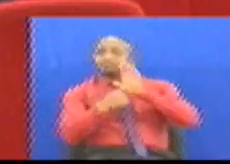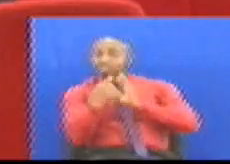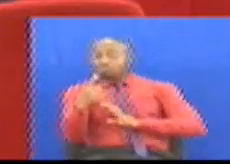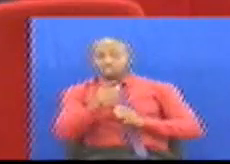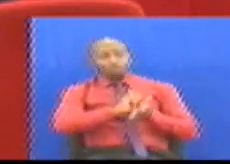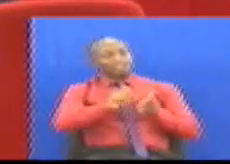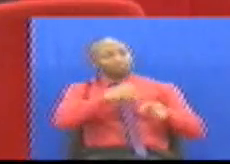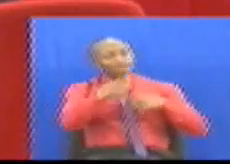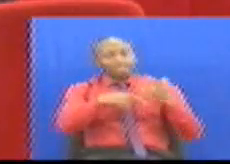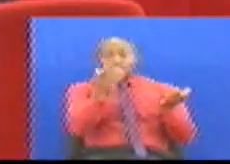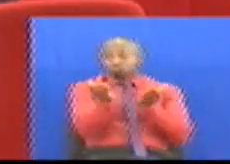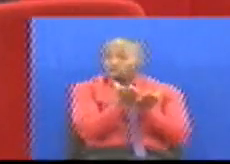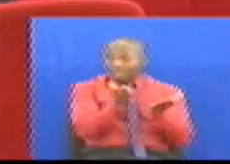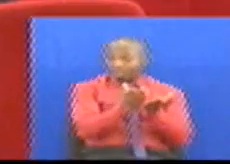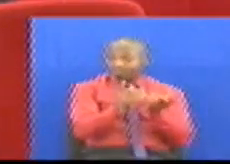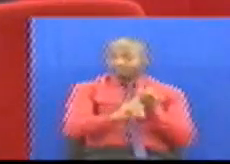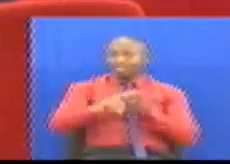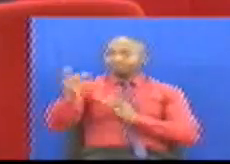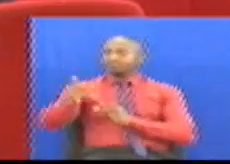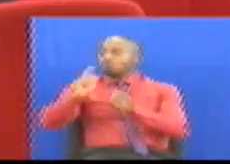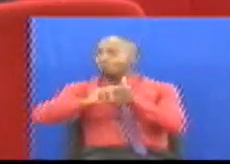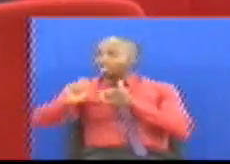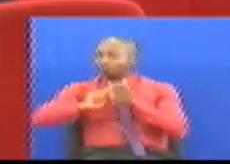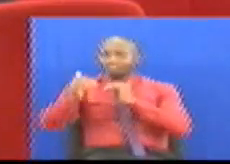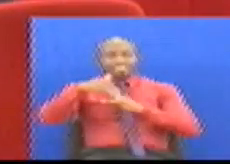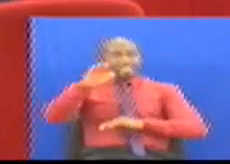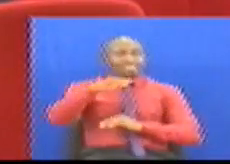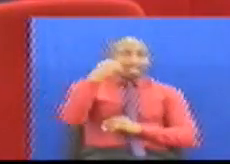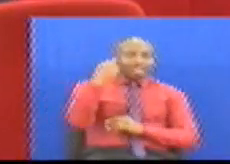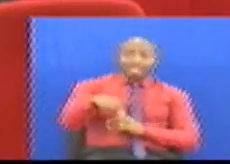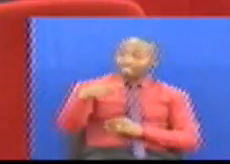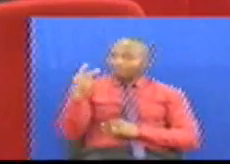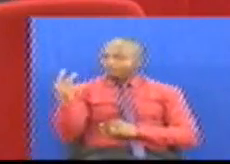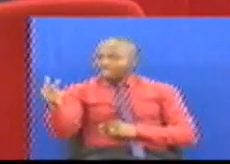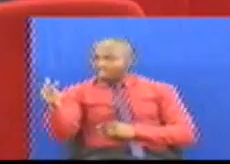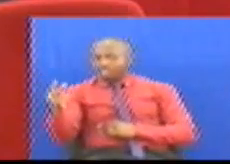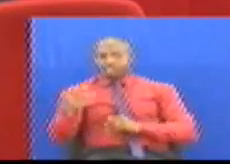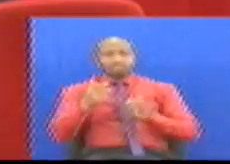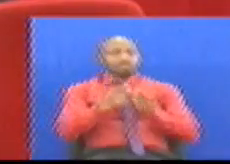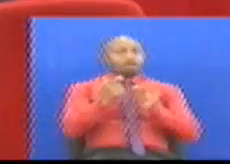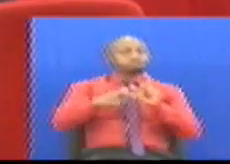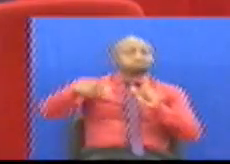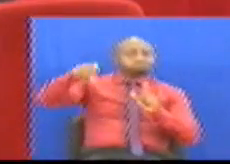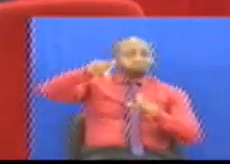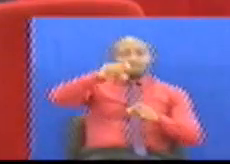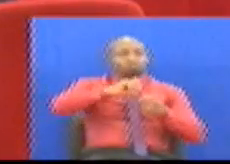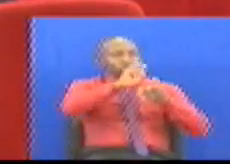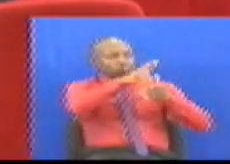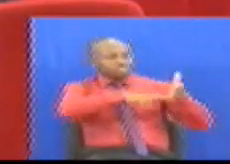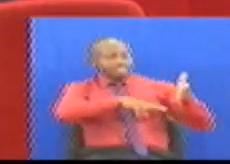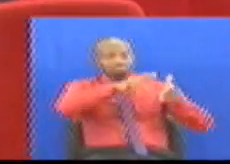wanasoma. Mheshimiwa Naibu Spika, wanafunzi zaidi ya 200,000 wameongezeka katika udahili wa kupata